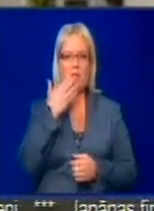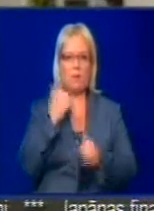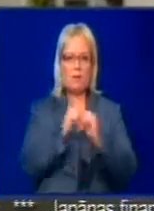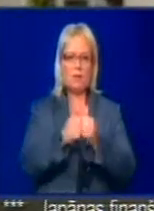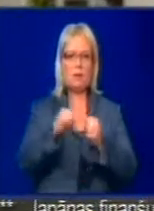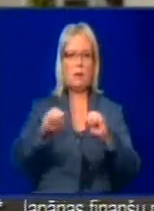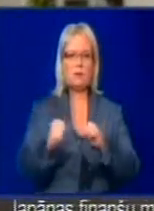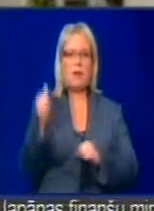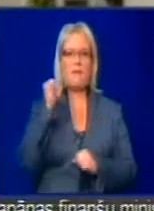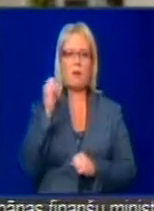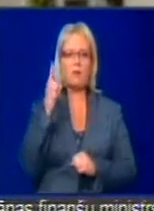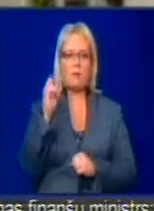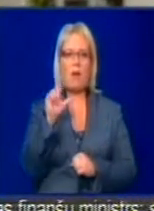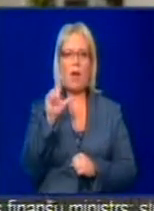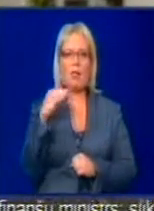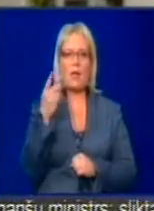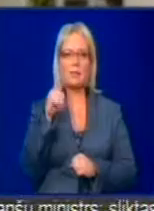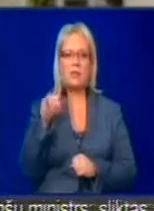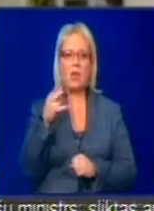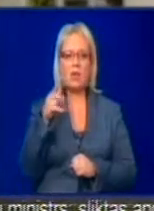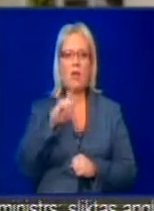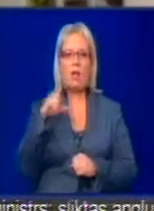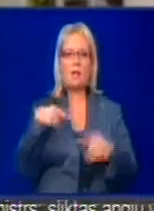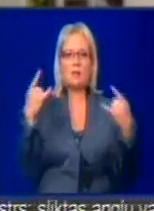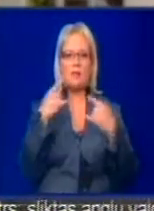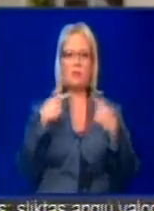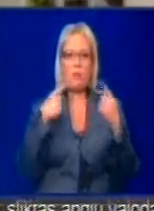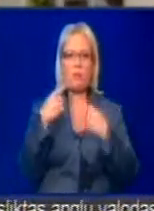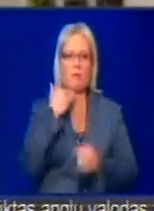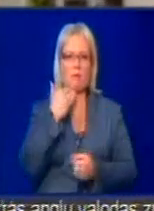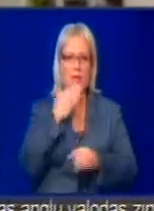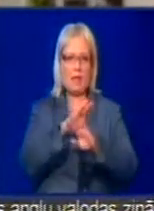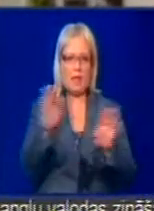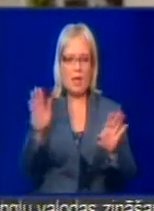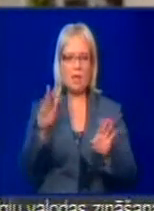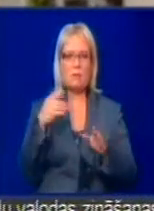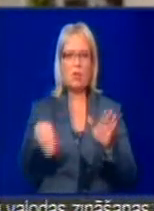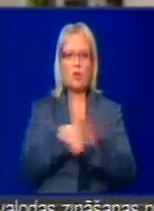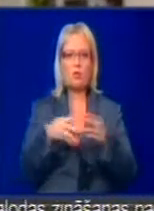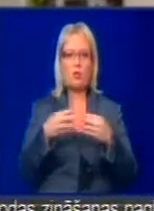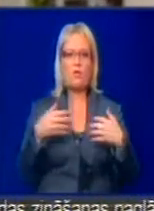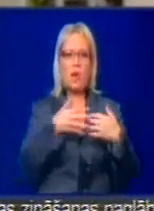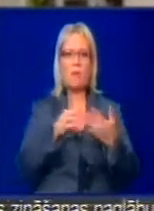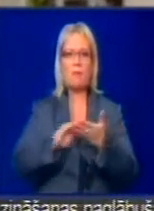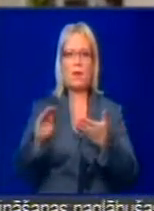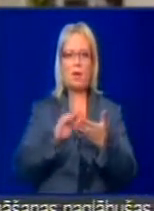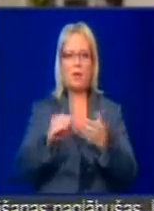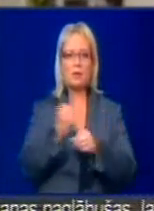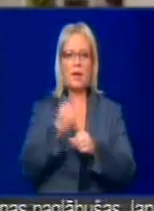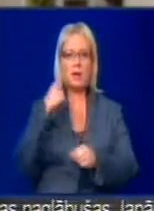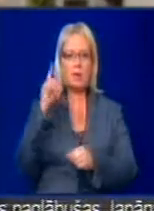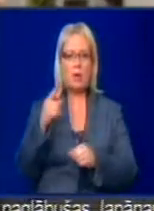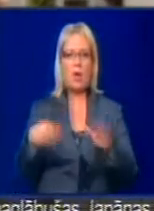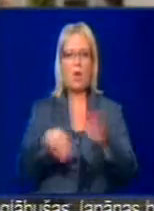Par spīti vakardienas solījumam, Anatolijs Aļeksejenko šodien ar Latvijas televīziju runāt nevēlējās. Tikmēr korupcijas novēršanas un apkarošanas birojas darīja zinām,